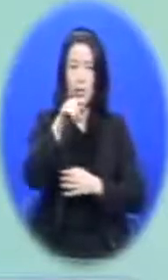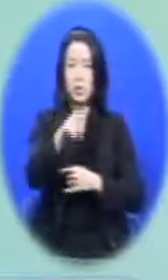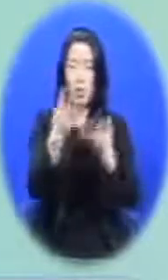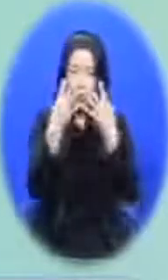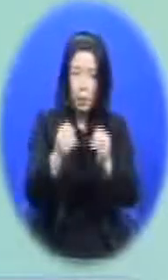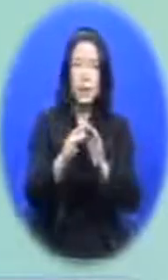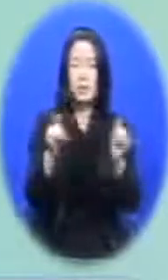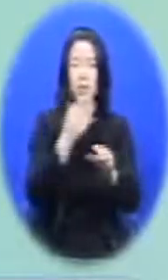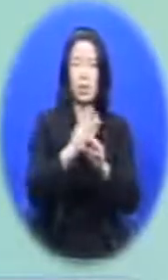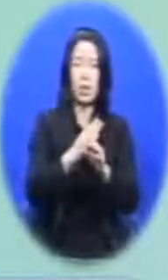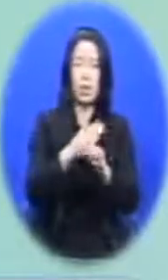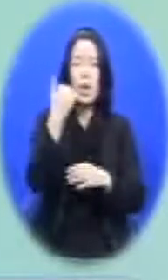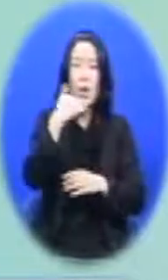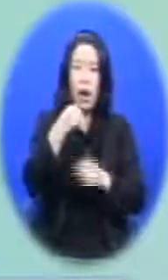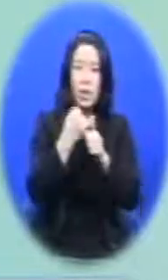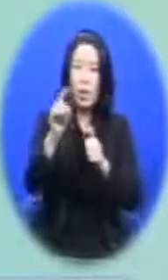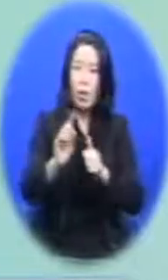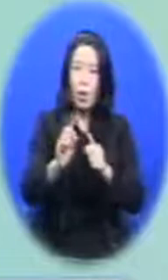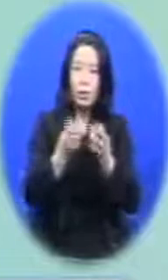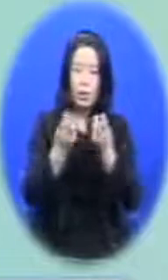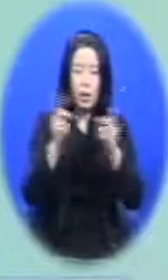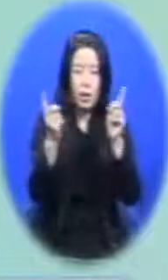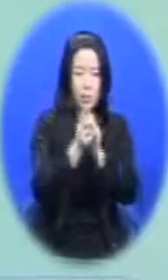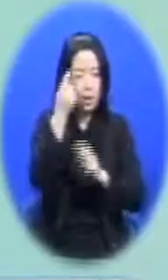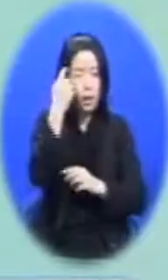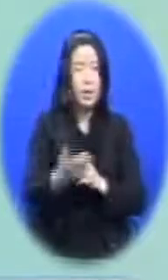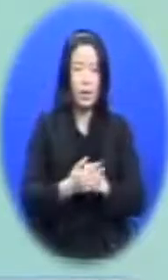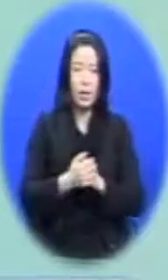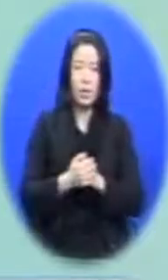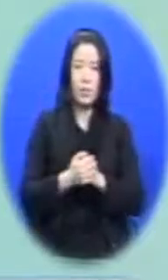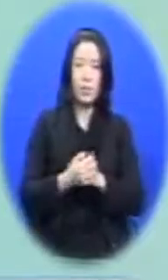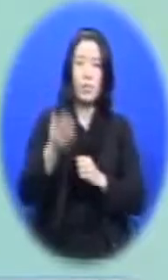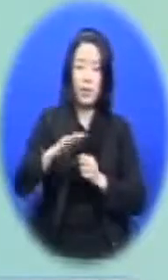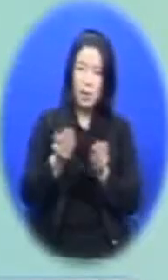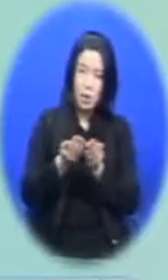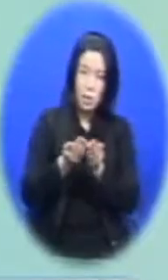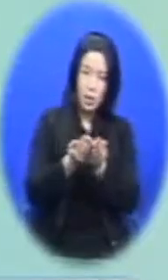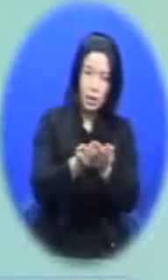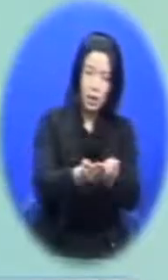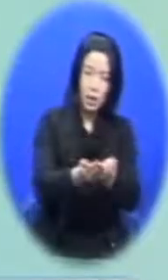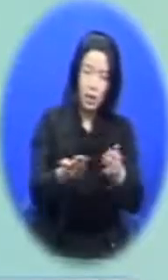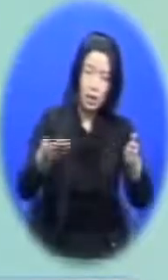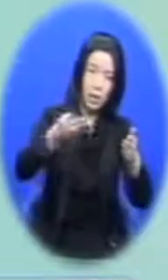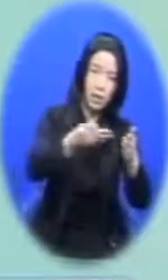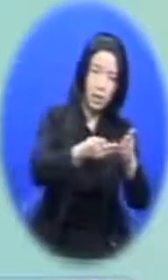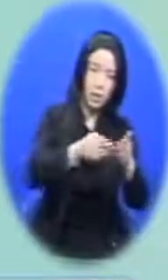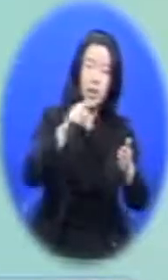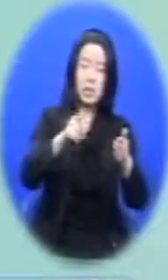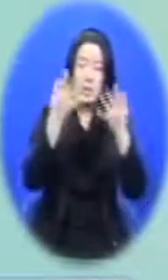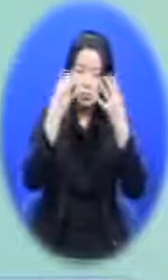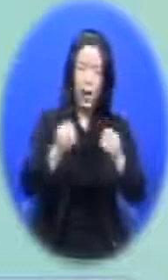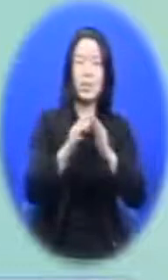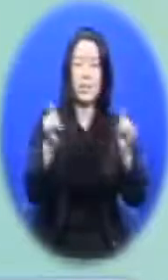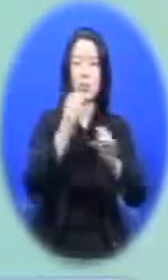다 손수건 흔들고 있는데 아내를 어떻게 만나나. 그런데 배가 항구에 가까워 다가오는데 그 많은